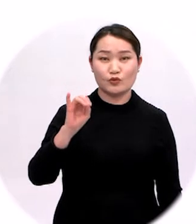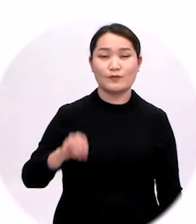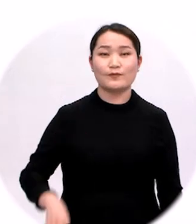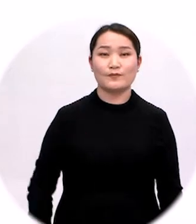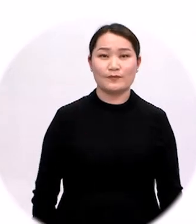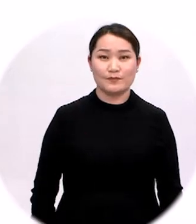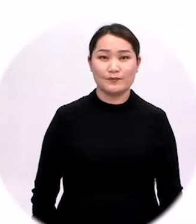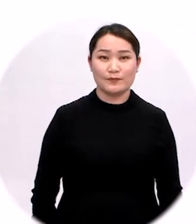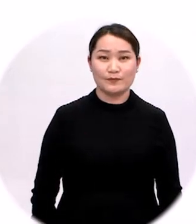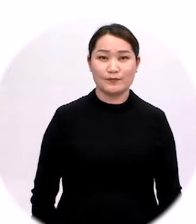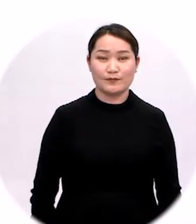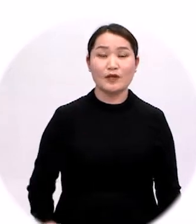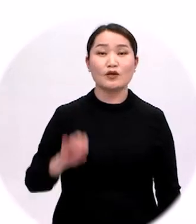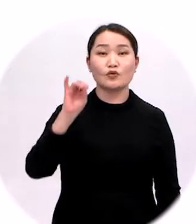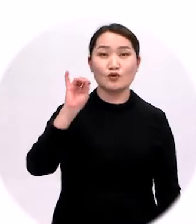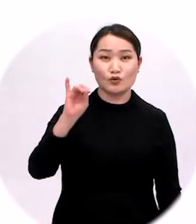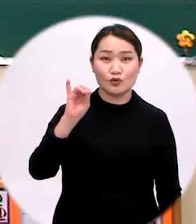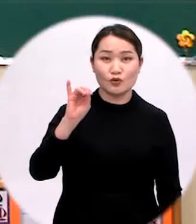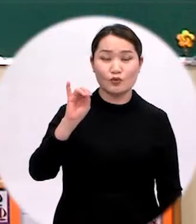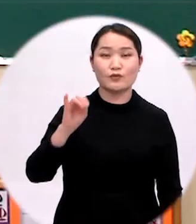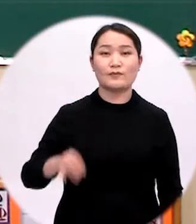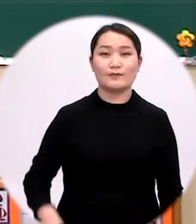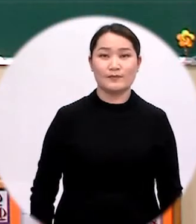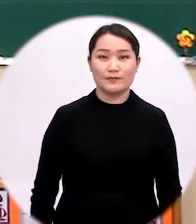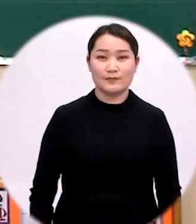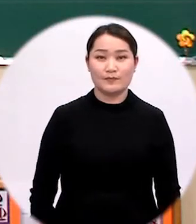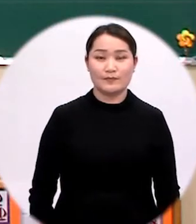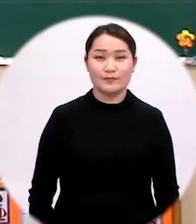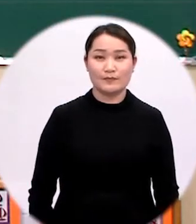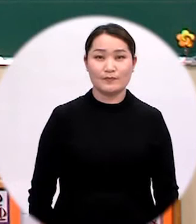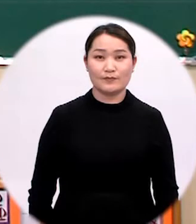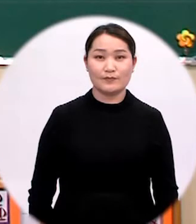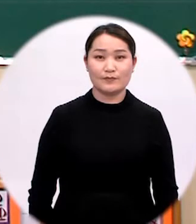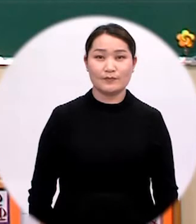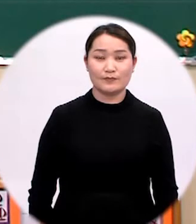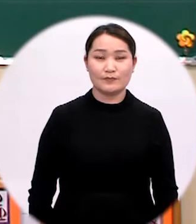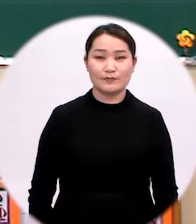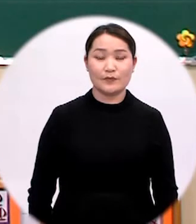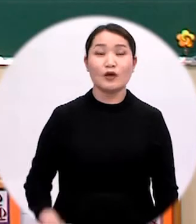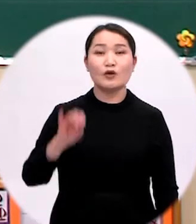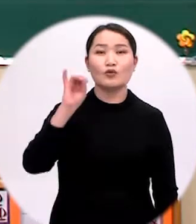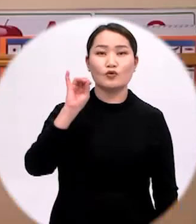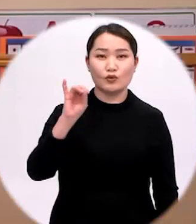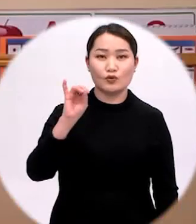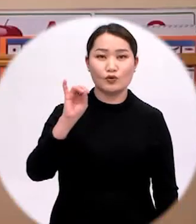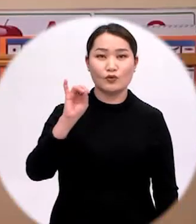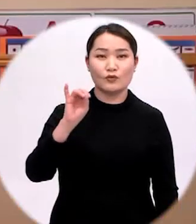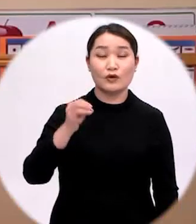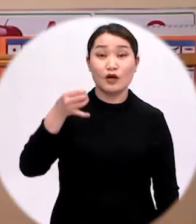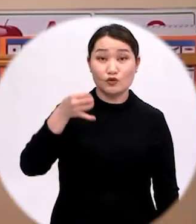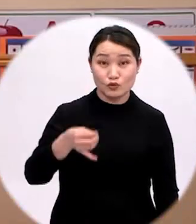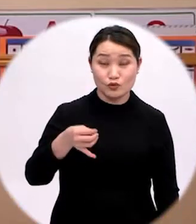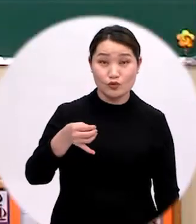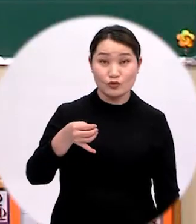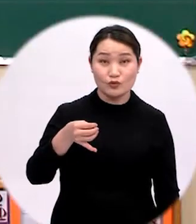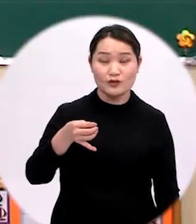юулүр, юу. Багшаагаа дагаад авиагаа хэлээрээ юу,